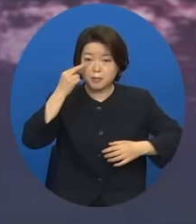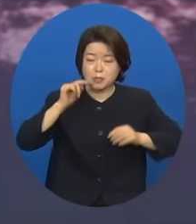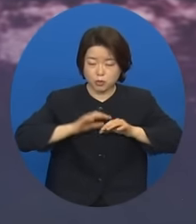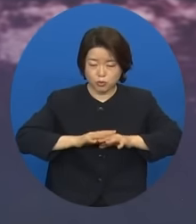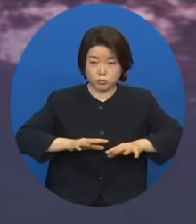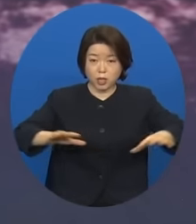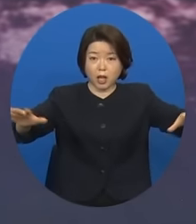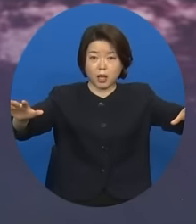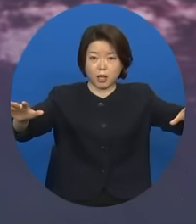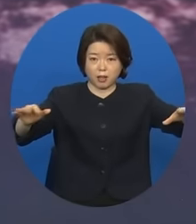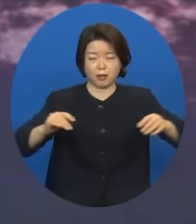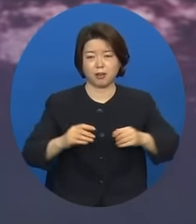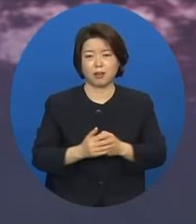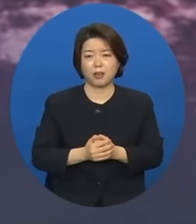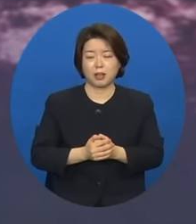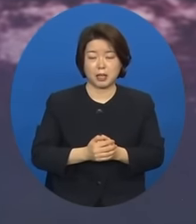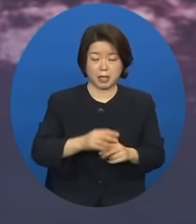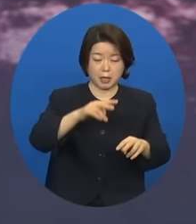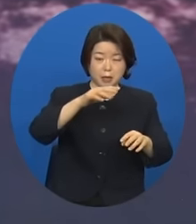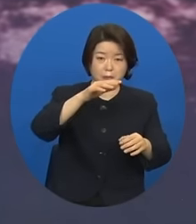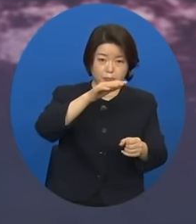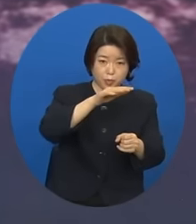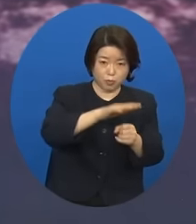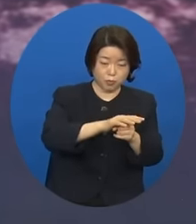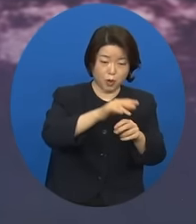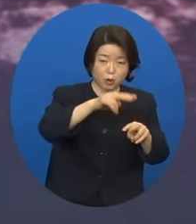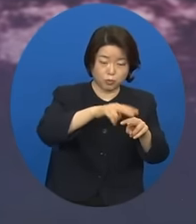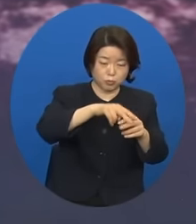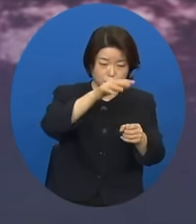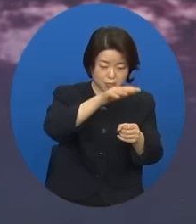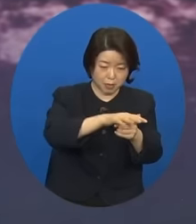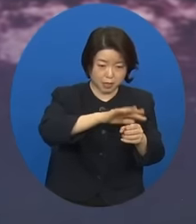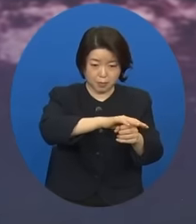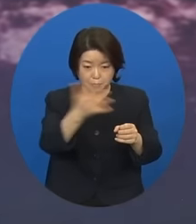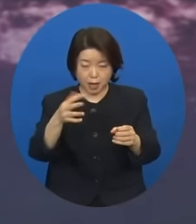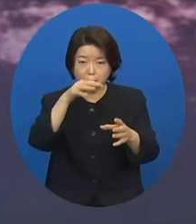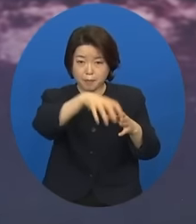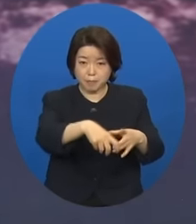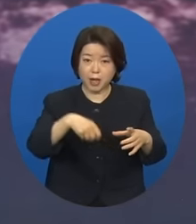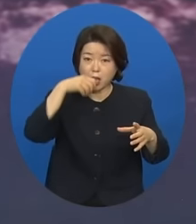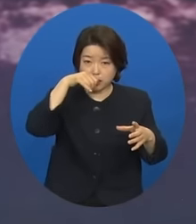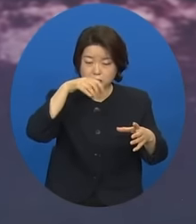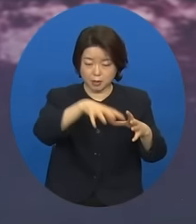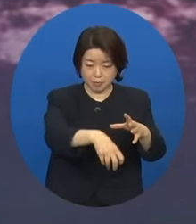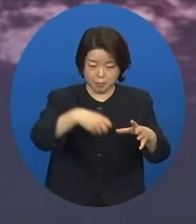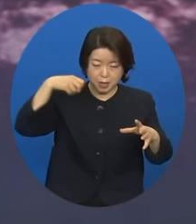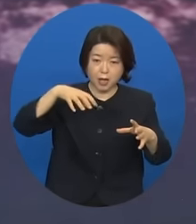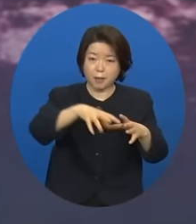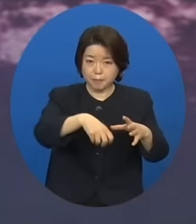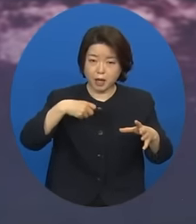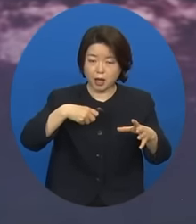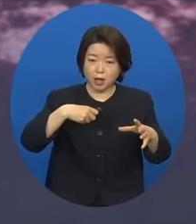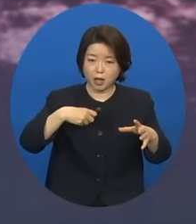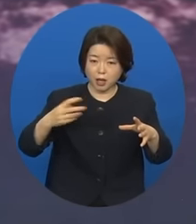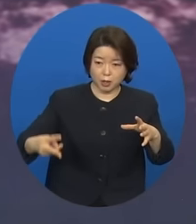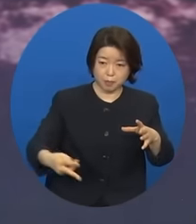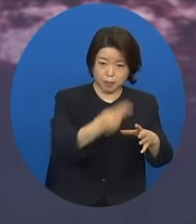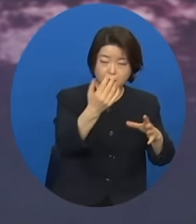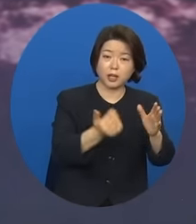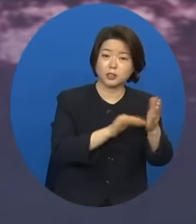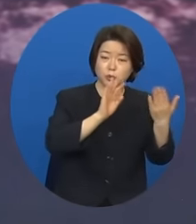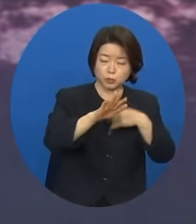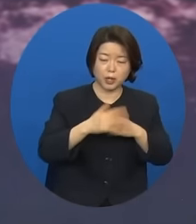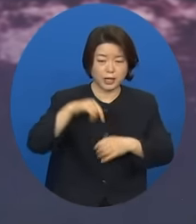마힌 우물을 판 이후에 여러분 그다음에 해야 될 것이 뭐냐면 여러분 채우셔야 됩니다 자 파낸 다하고 그 원인이 발견한 다음에 그것을 끊어낸 다음에